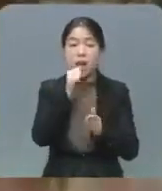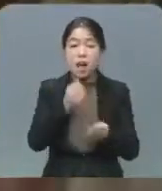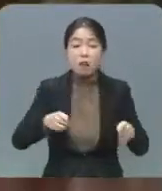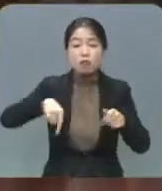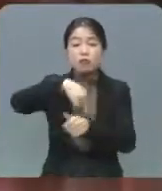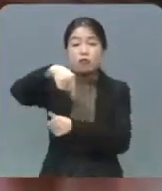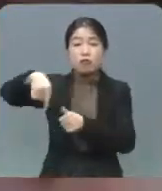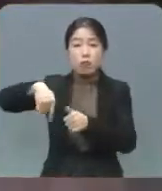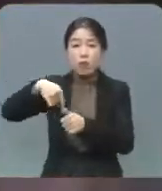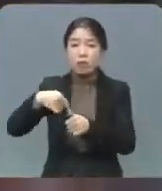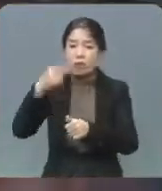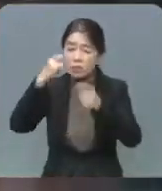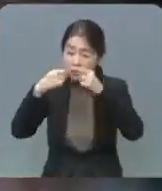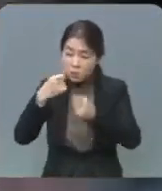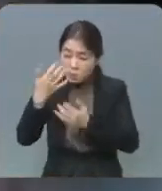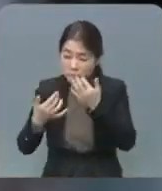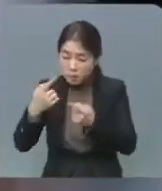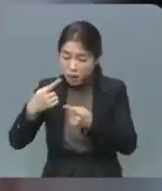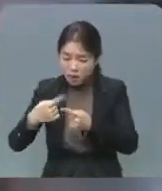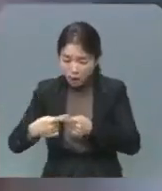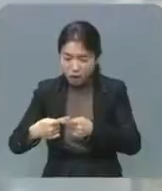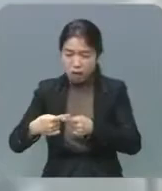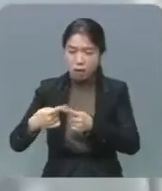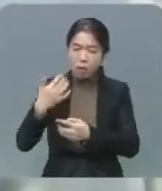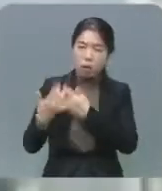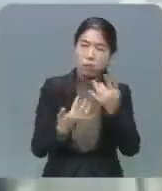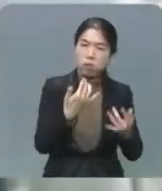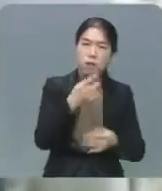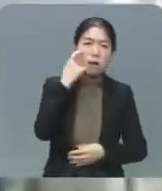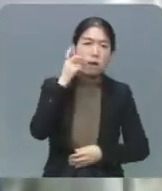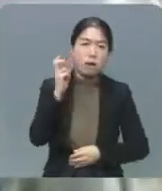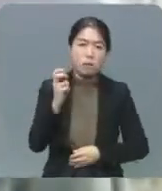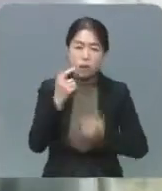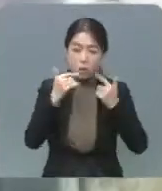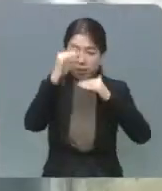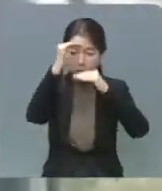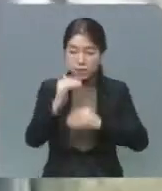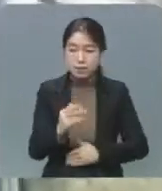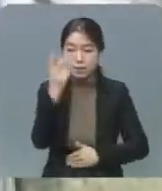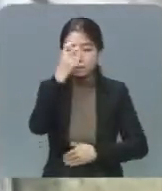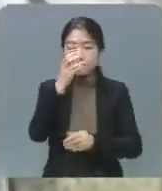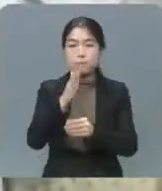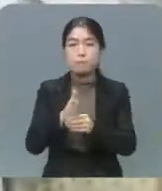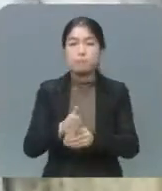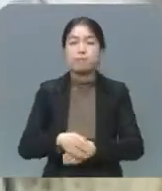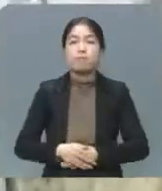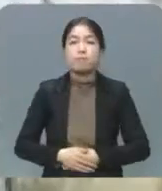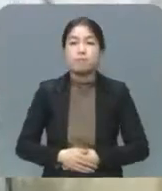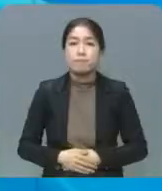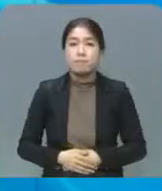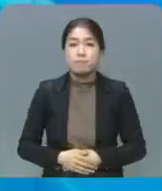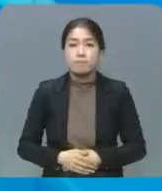주변에서 쓰레기를 태우다가 남은 불씨가 옮겨 붙은 것으로 보고 정확한 화재 원인을 조사하고 있습니다